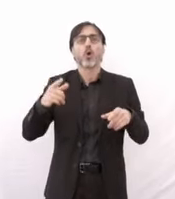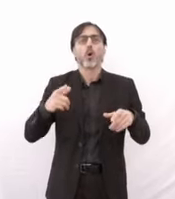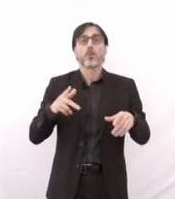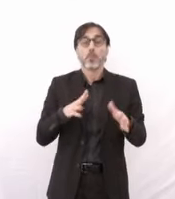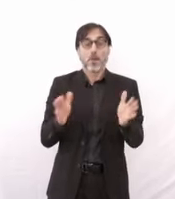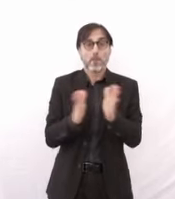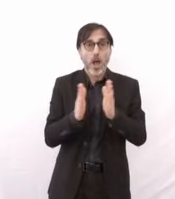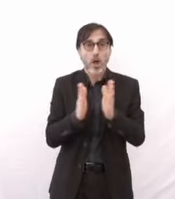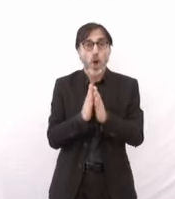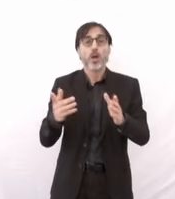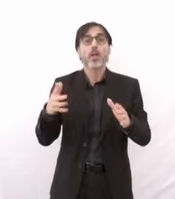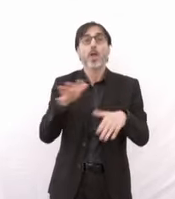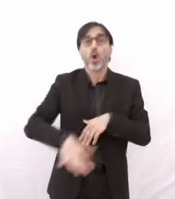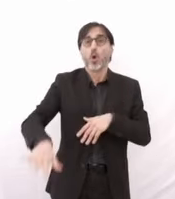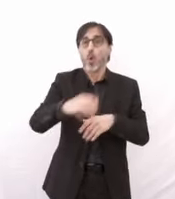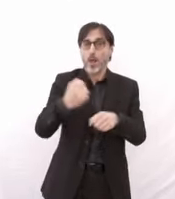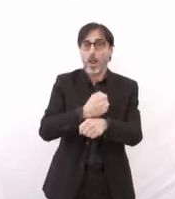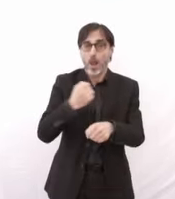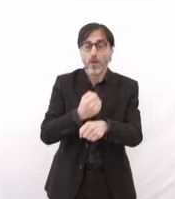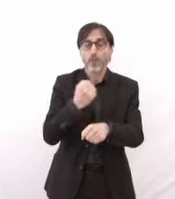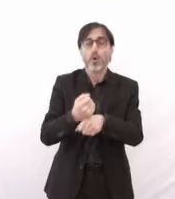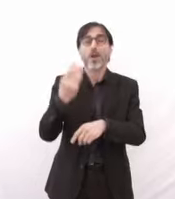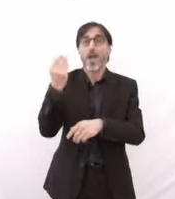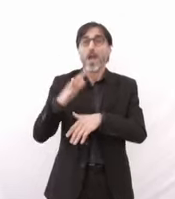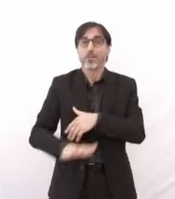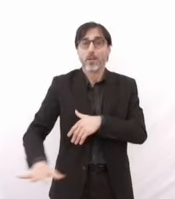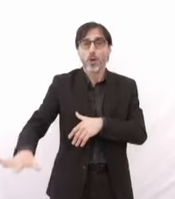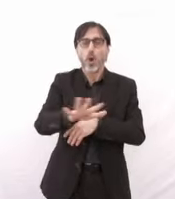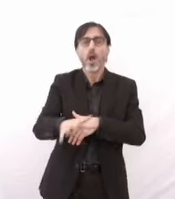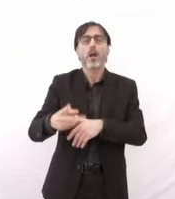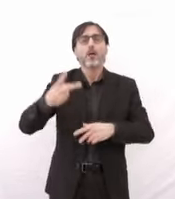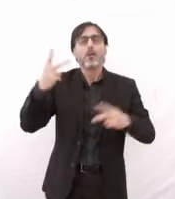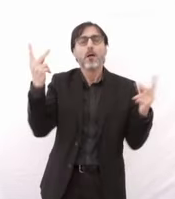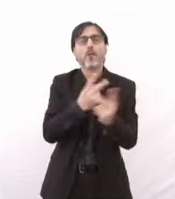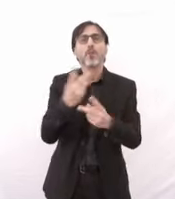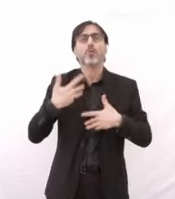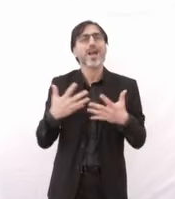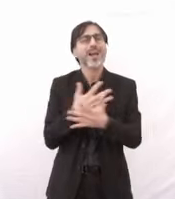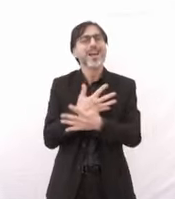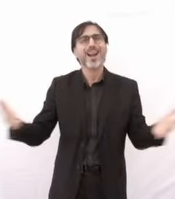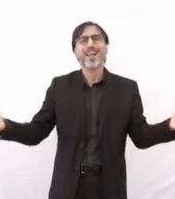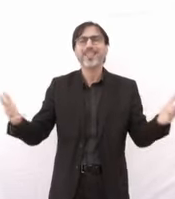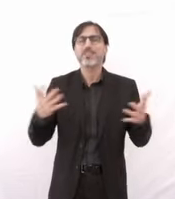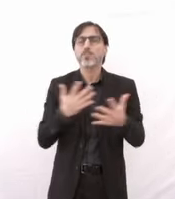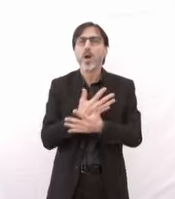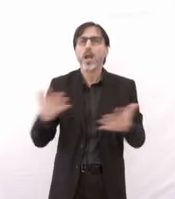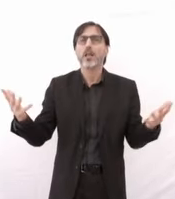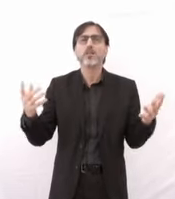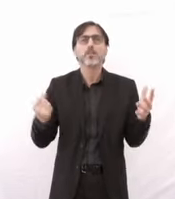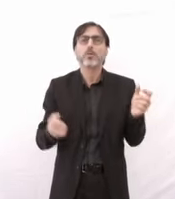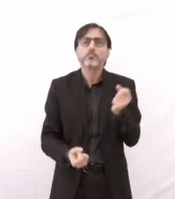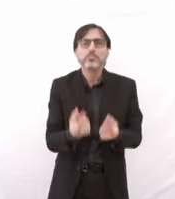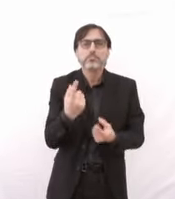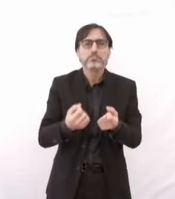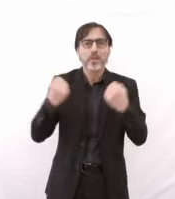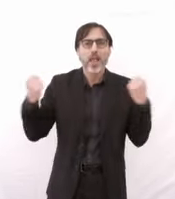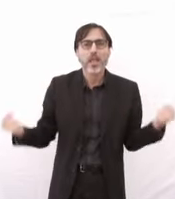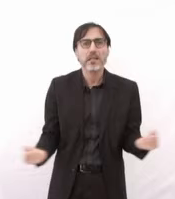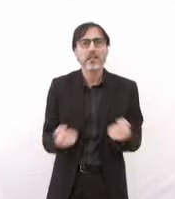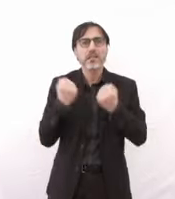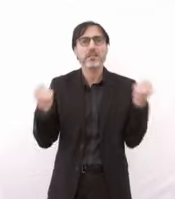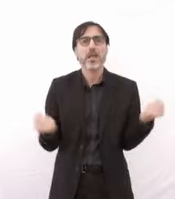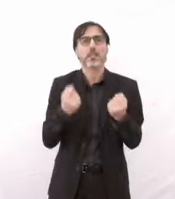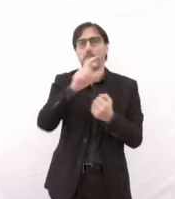di lavoro, enti locali. Quindi c'è davvero oggi un grandissimo fiorire di